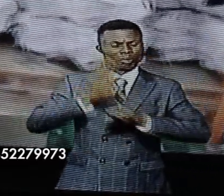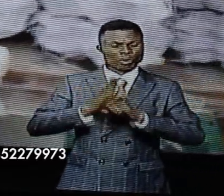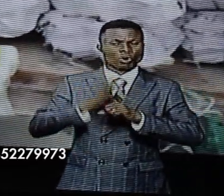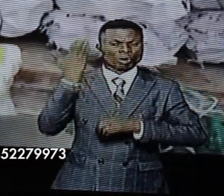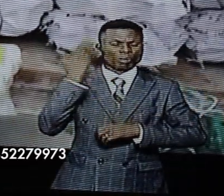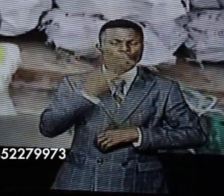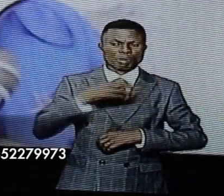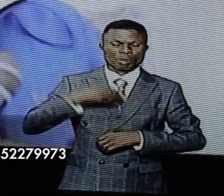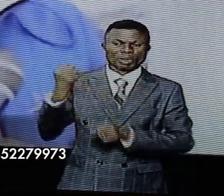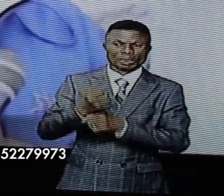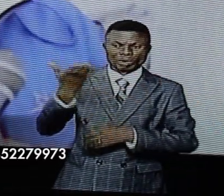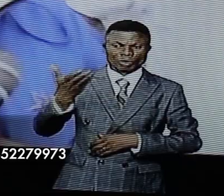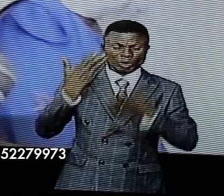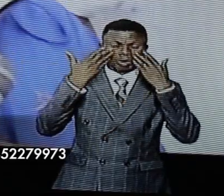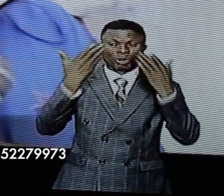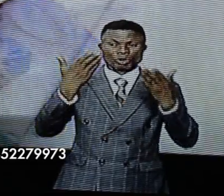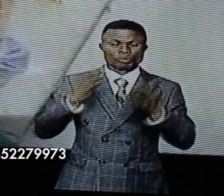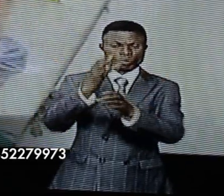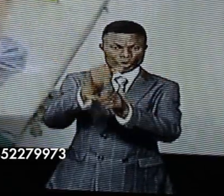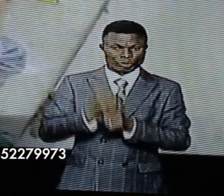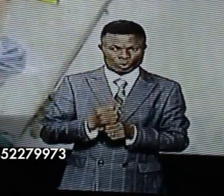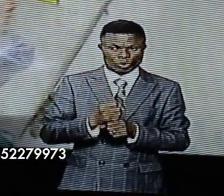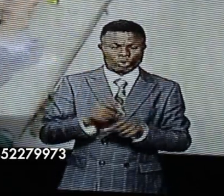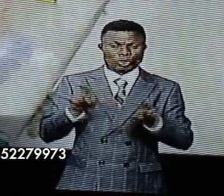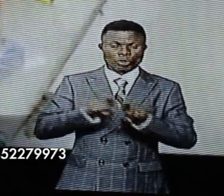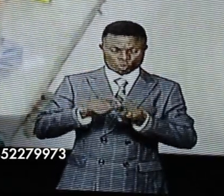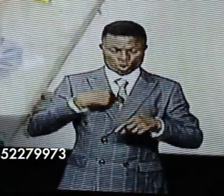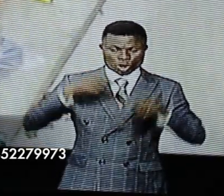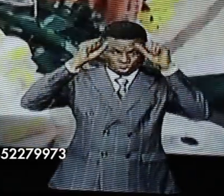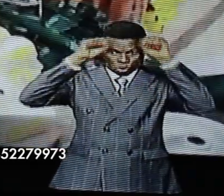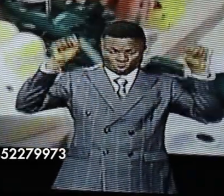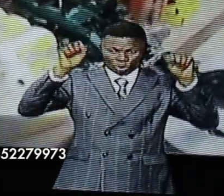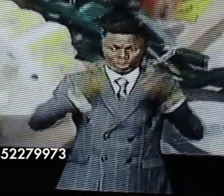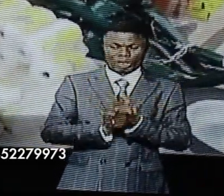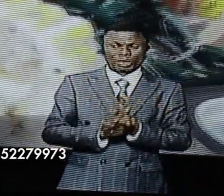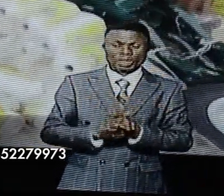bénéficiaires est visible. Moi, j'ai réceptionné, en tant que président, un Banzangungu